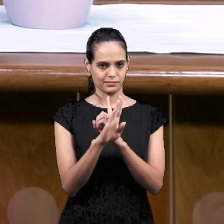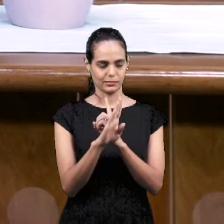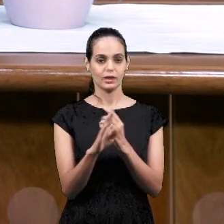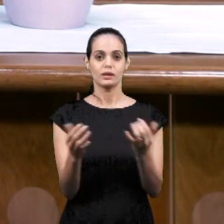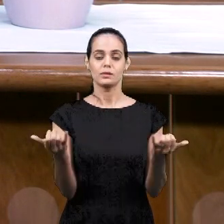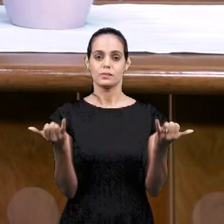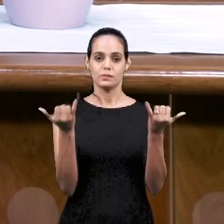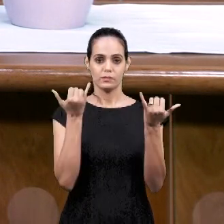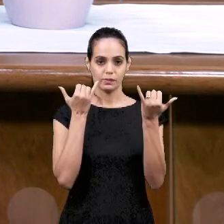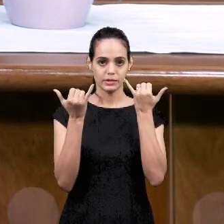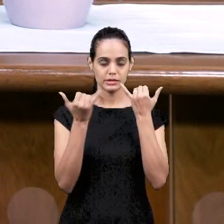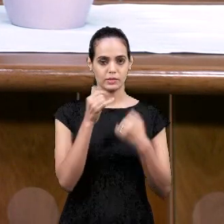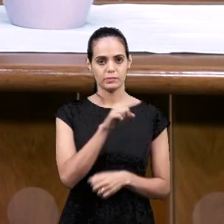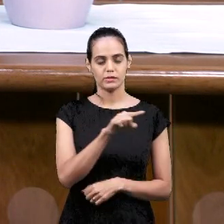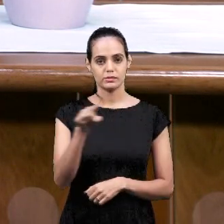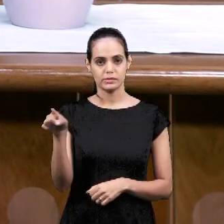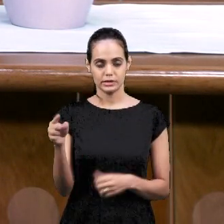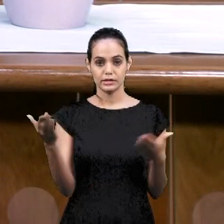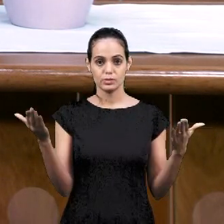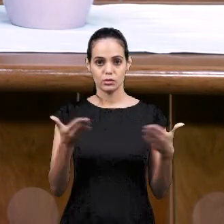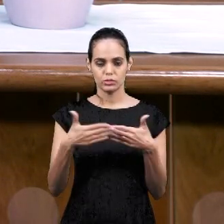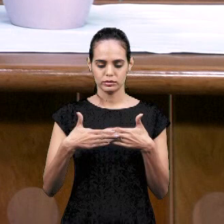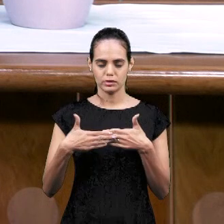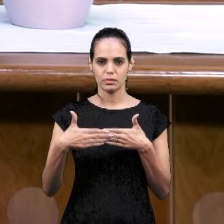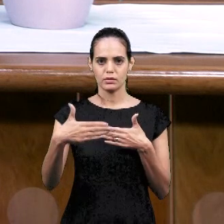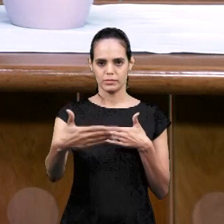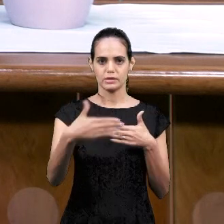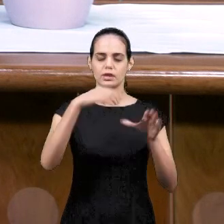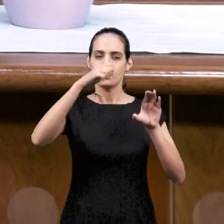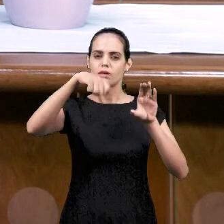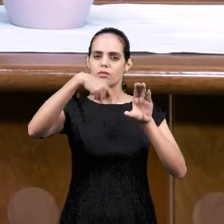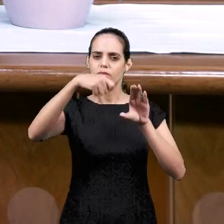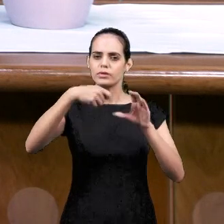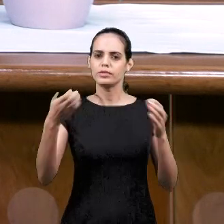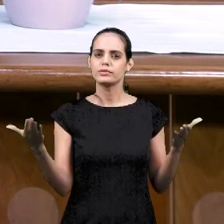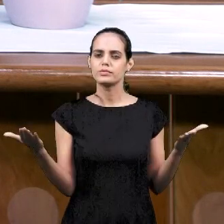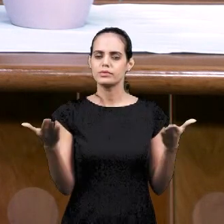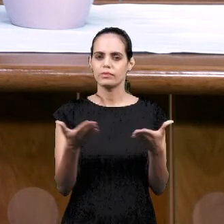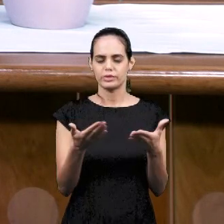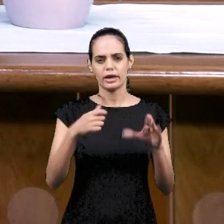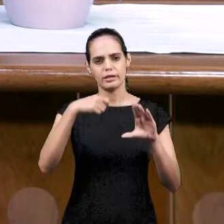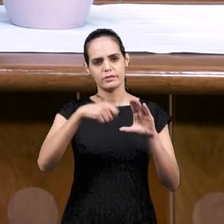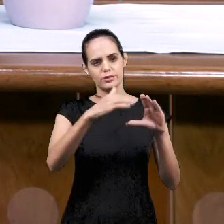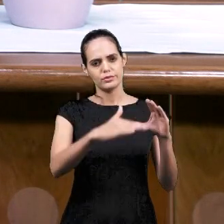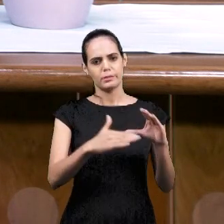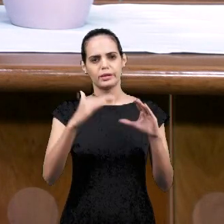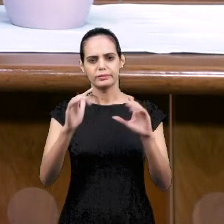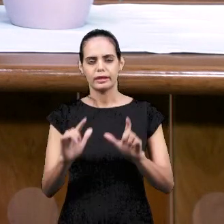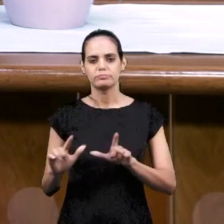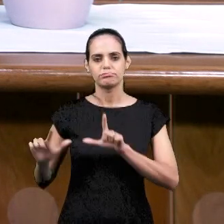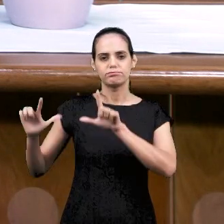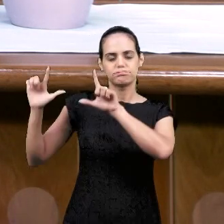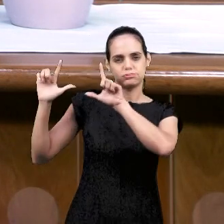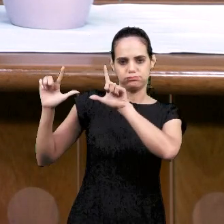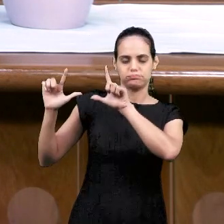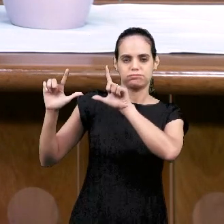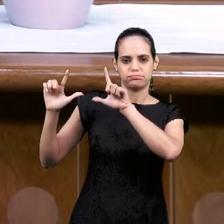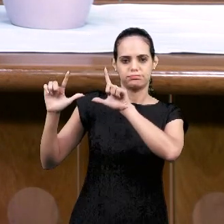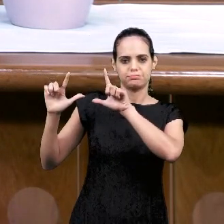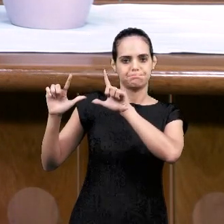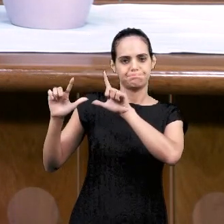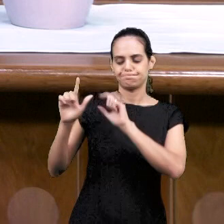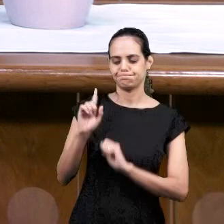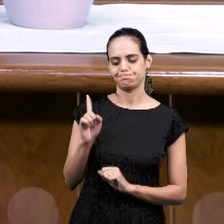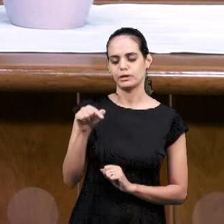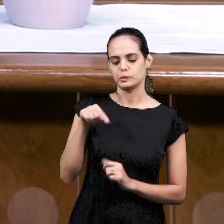une information aux frères et sœurs pour quelque chose qui va commencer à partir d'aujourd'hui par rapport aux vidéos que vous nous envoyez et ne